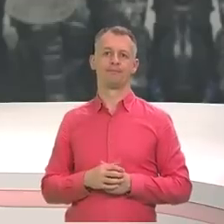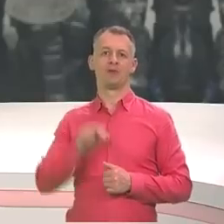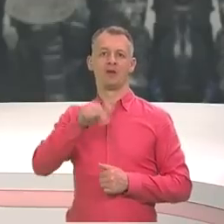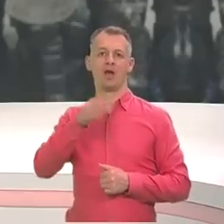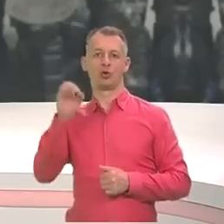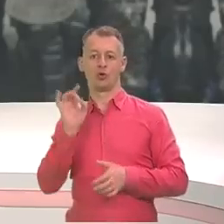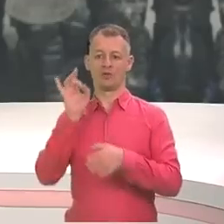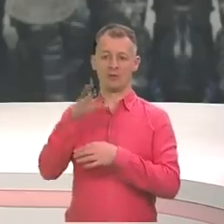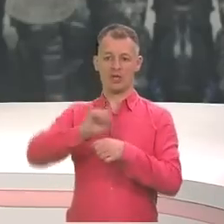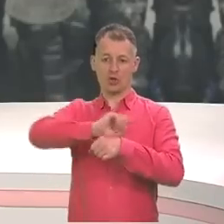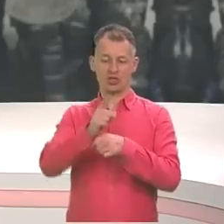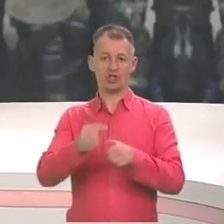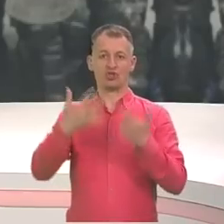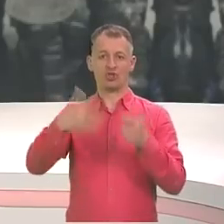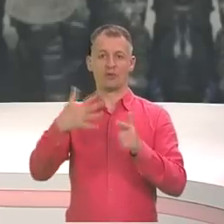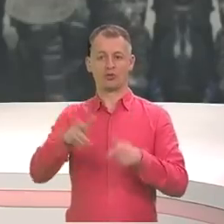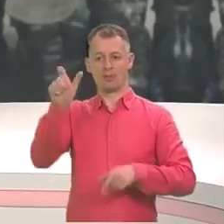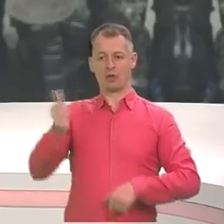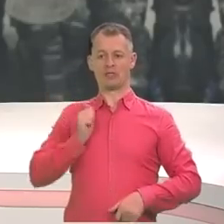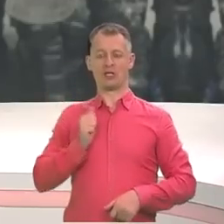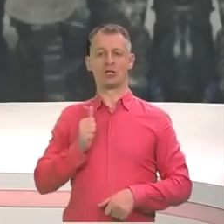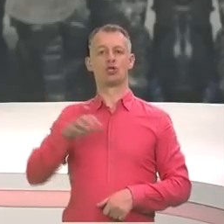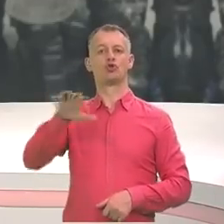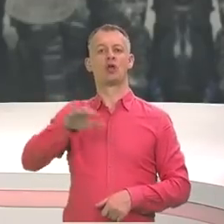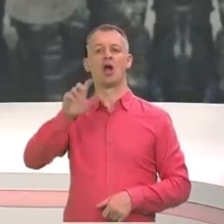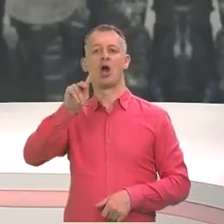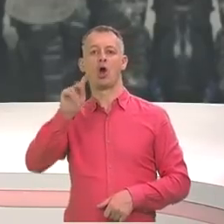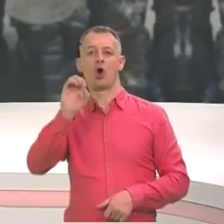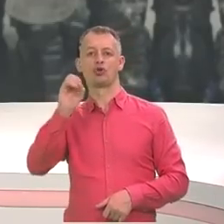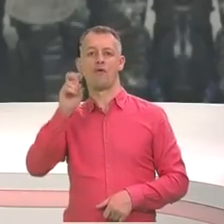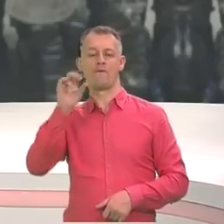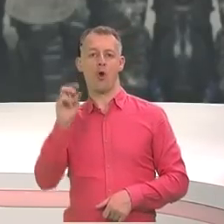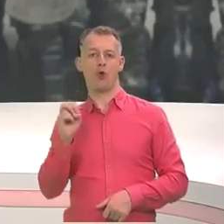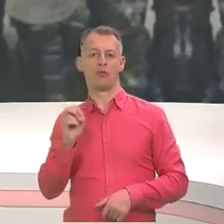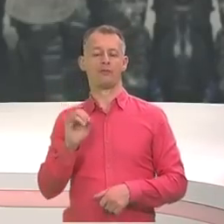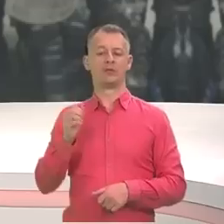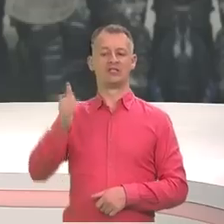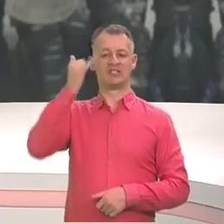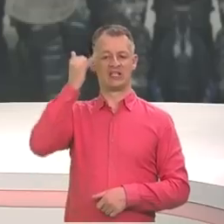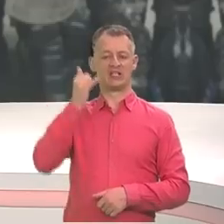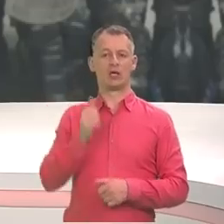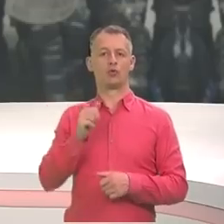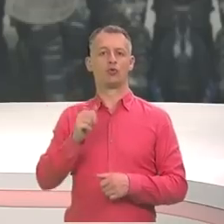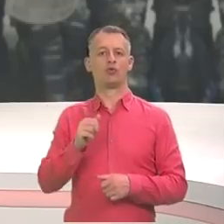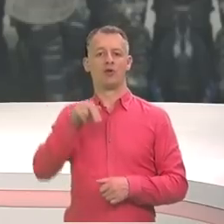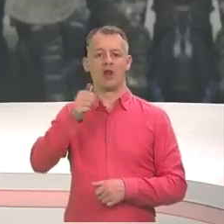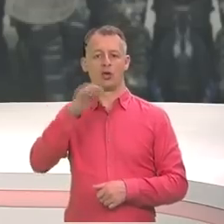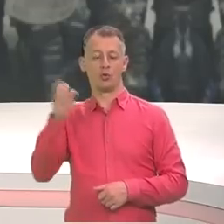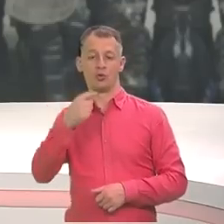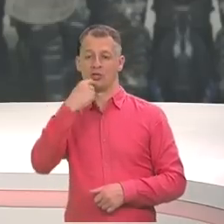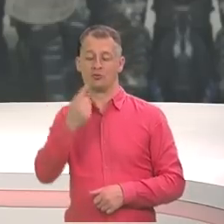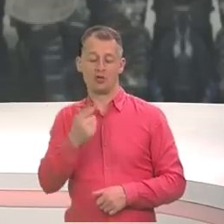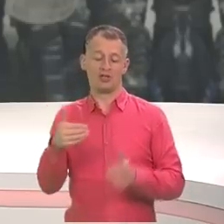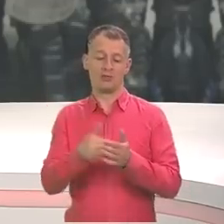NATO trimite de urgență încă 700 de militari în Kosovo. Secretarul general al Alianței Nord-Atlantice spune că trebuie să ia măsuri